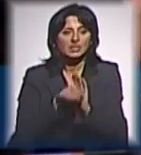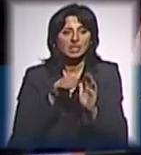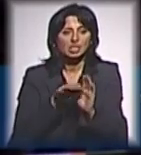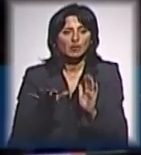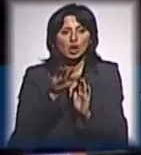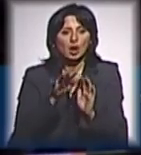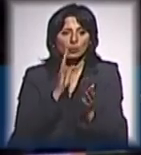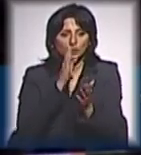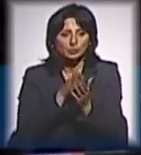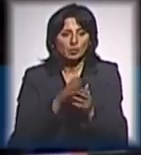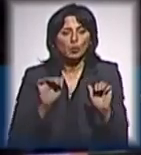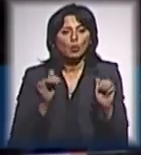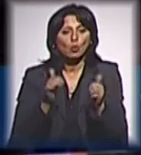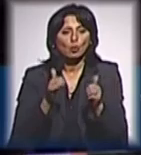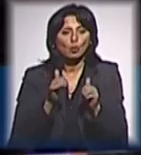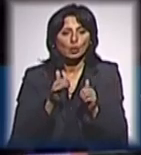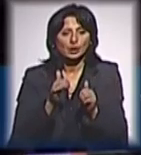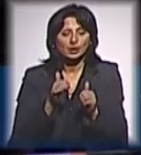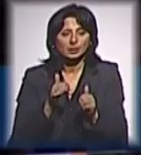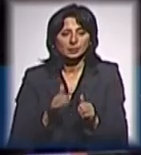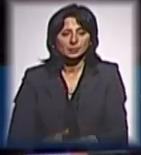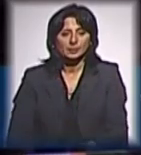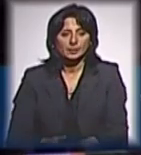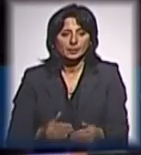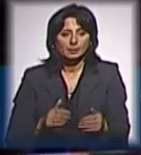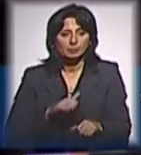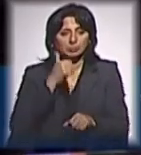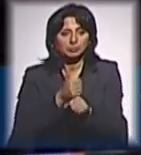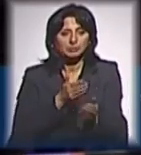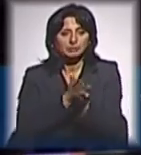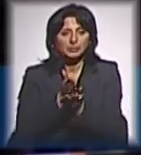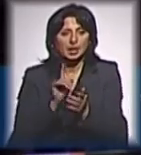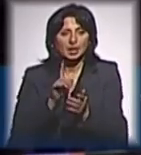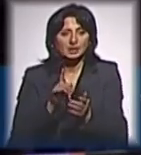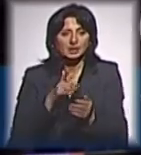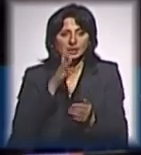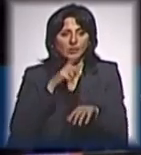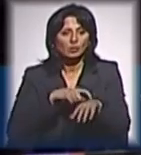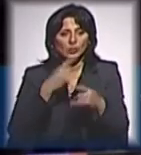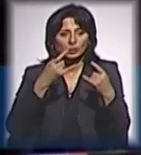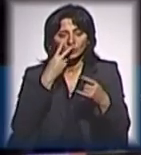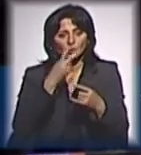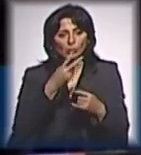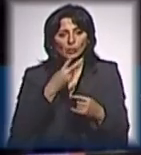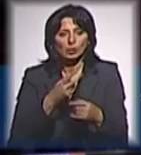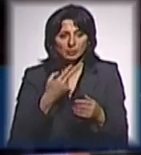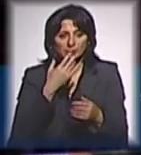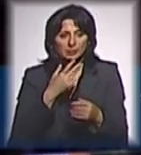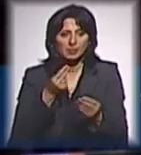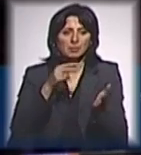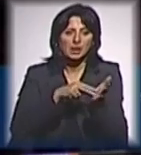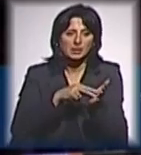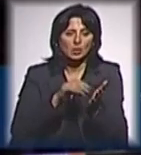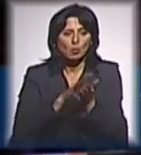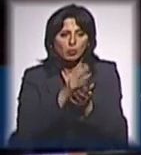საარჩევნო გარემოს მიმართ. როგორია მათ, ასე ვთქვათ, უპირატესობები, რასაც აქ საეთერო დროებზე და